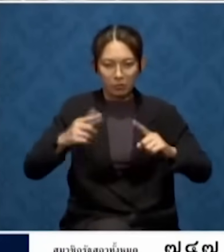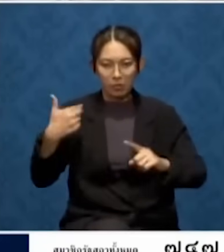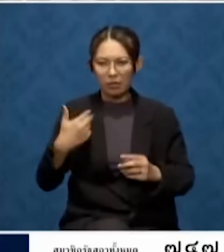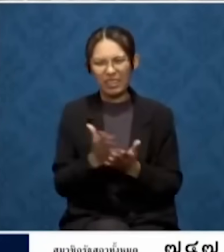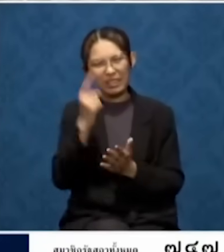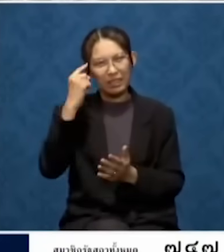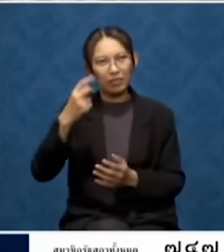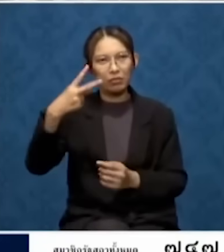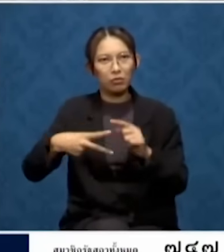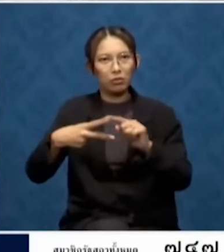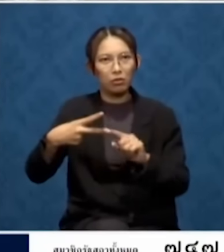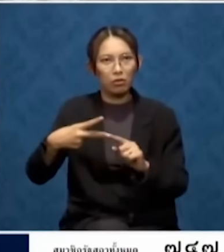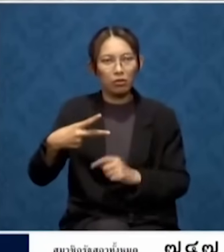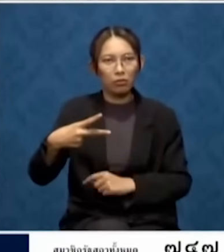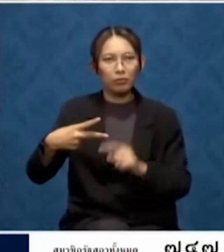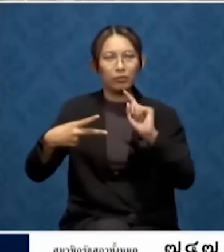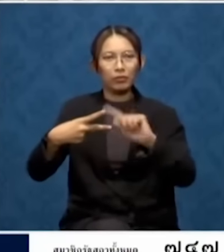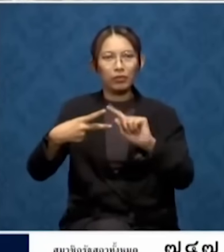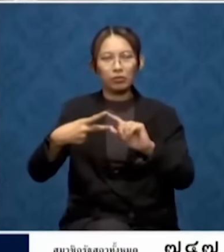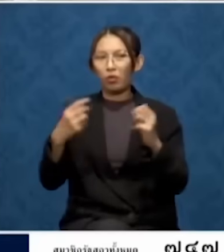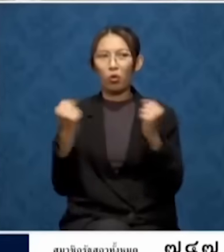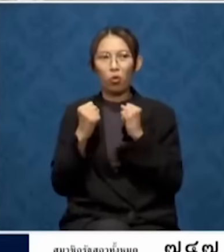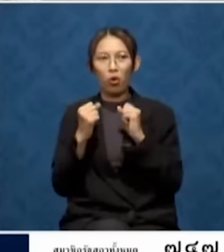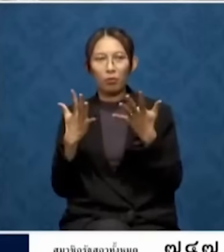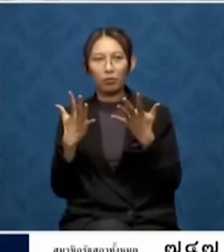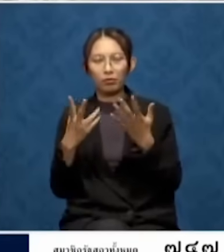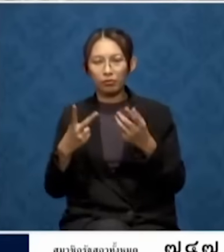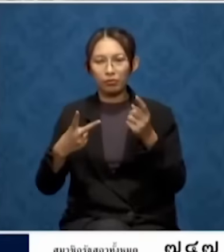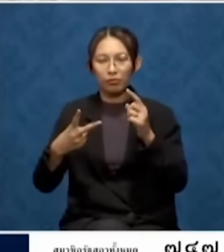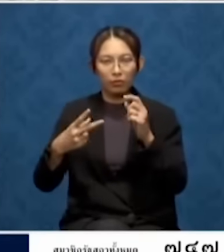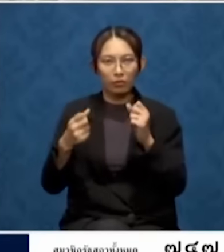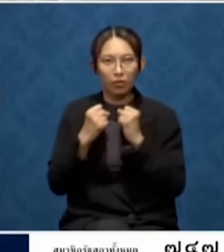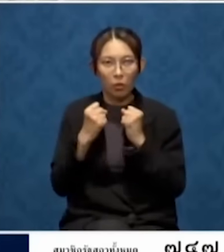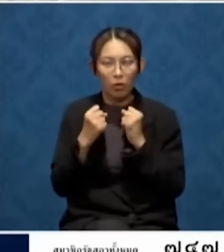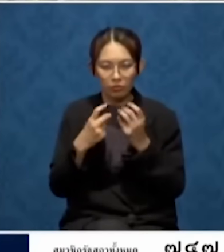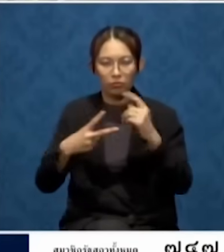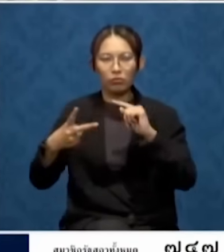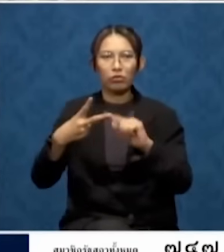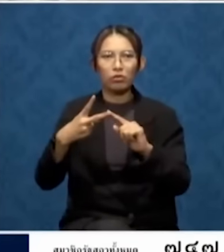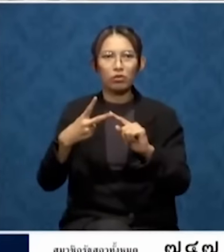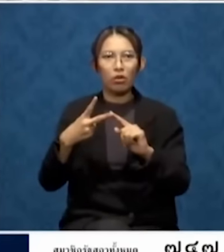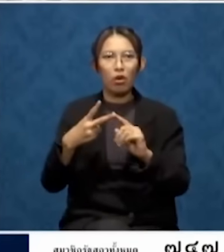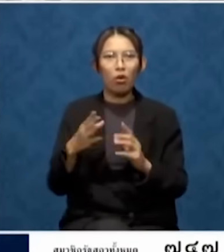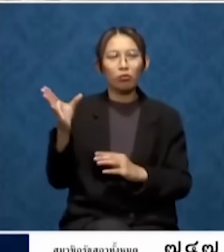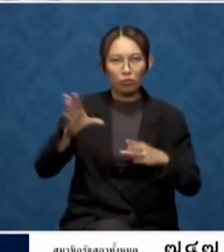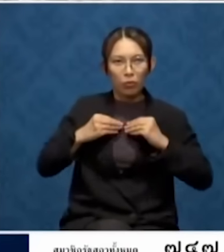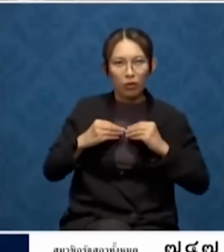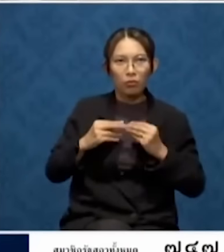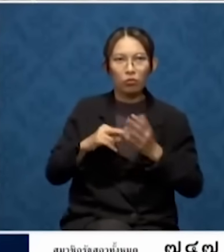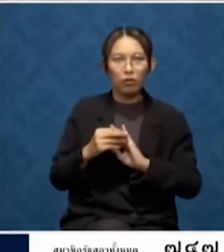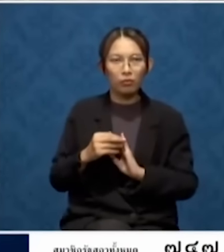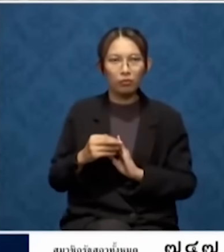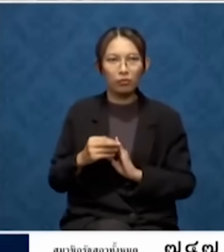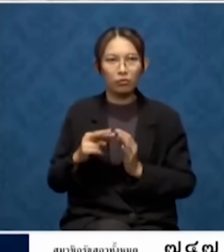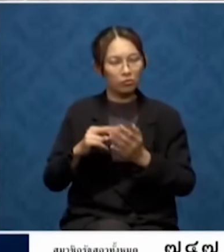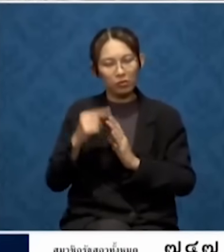คือลองถอดเทปได้นะครับ1ท่านไม่กล้า2ท่านรู้เห็นเป็นใจผมไม่ได้กล่าวหาท่านนะครับไม่ได้กล่าวหานะครับ2 อย่างนะครับต